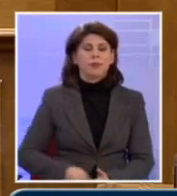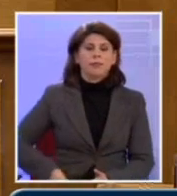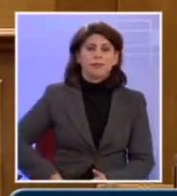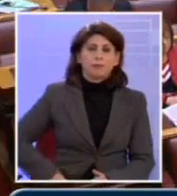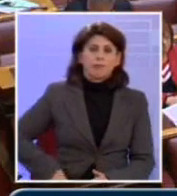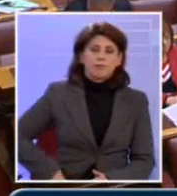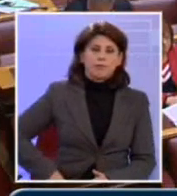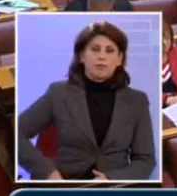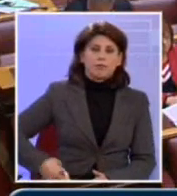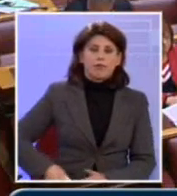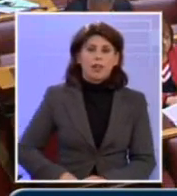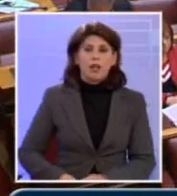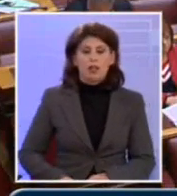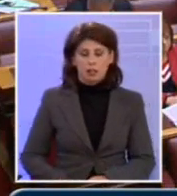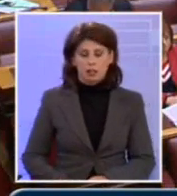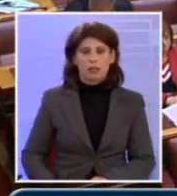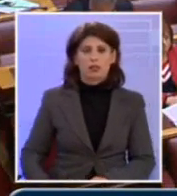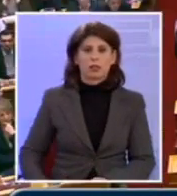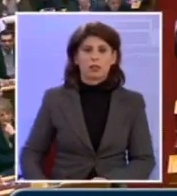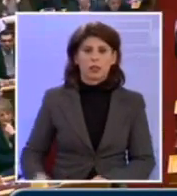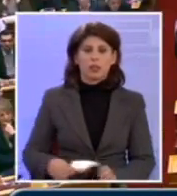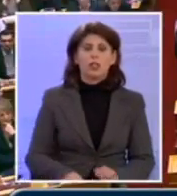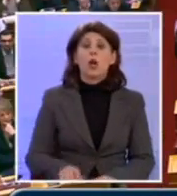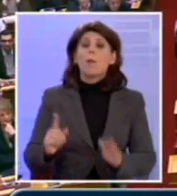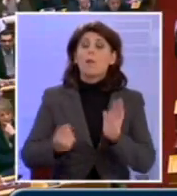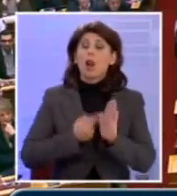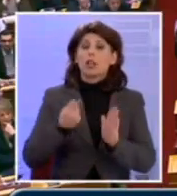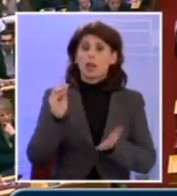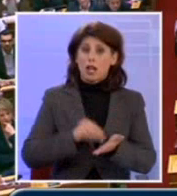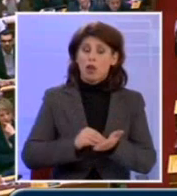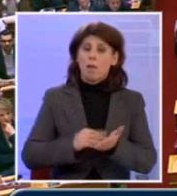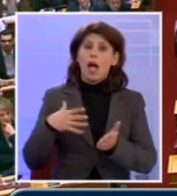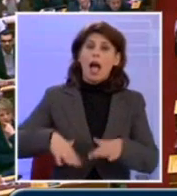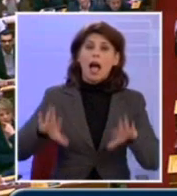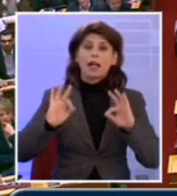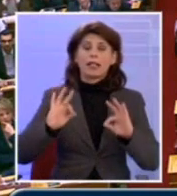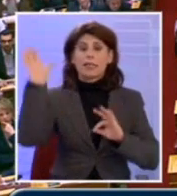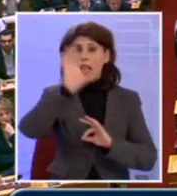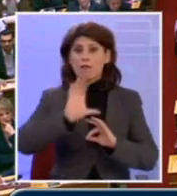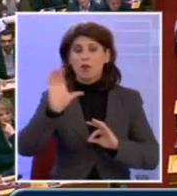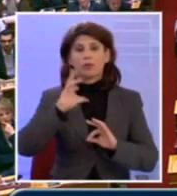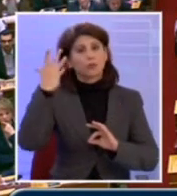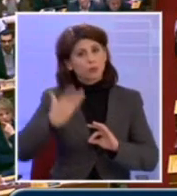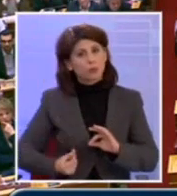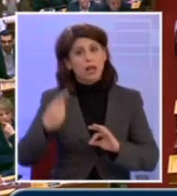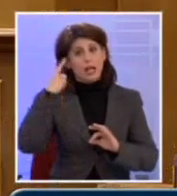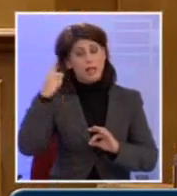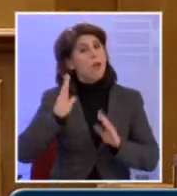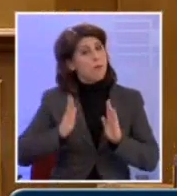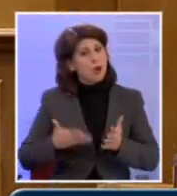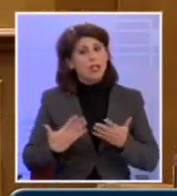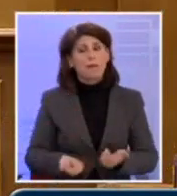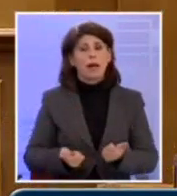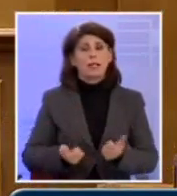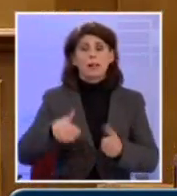Για πρώτη φορά επίσης, άρχισε η Ευρώπη να συνηθίζει στην ιδέα ότι μπορούν να υπάρξουν εντός του